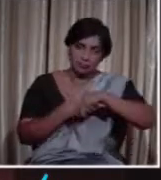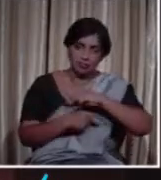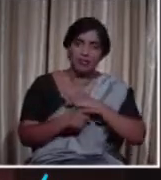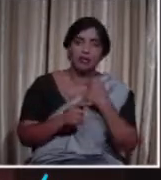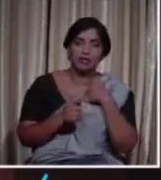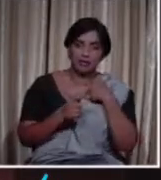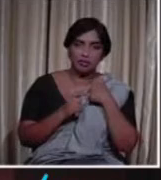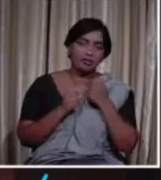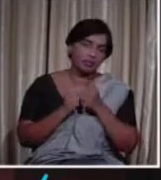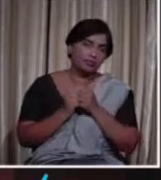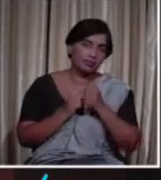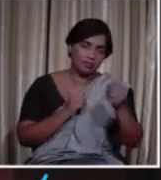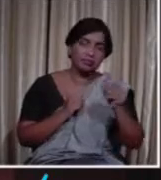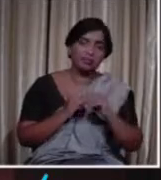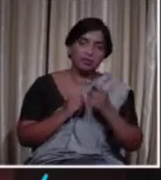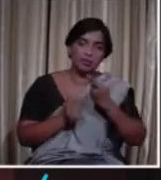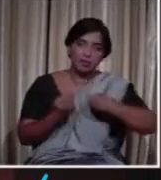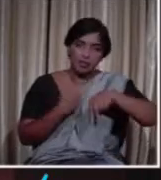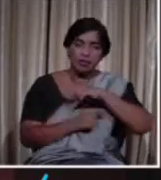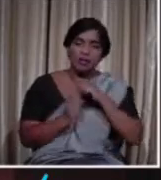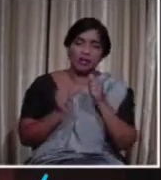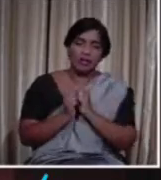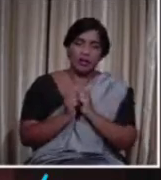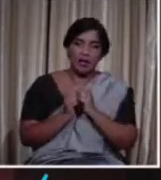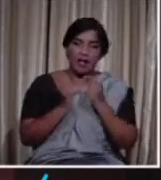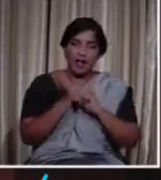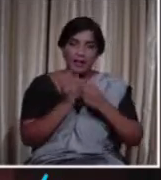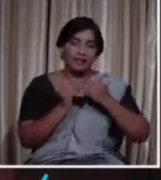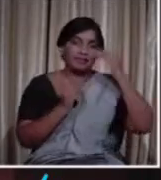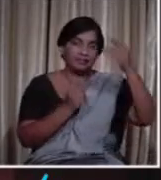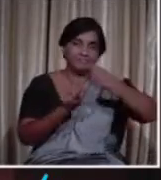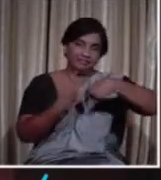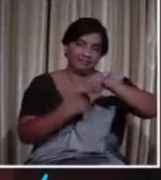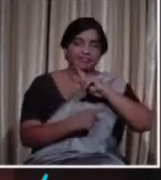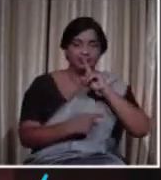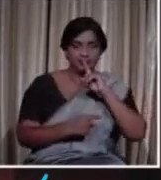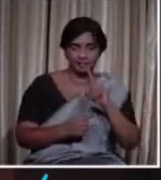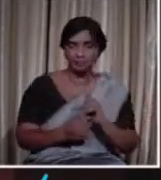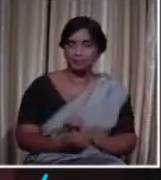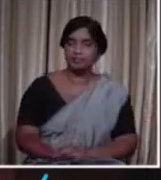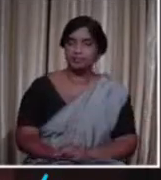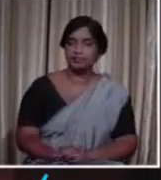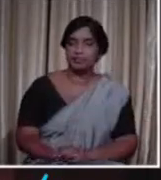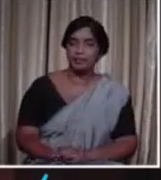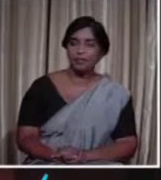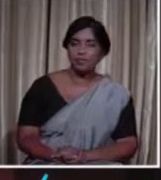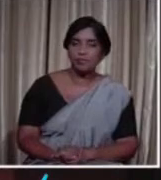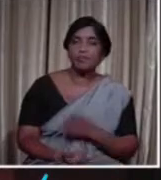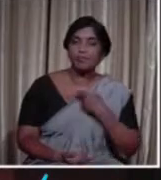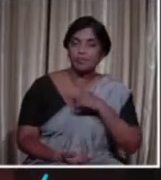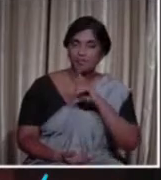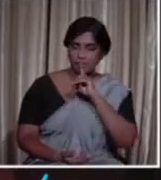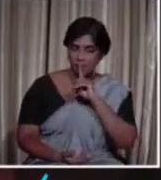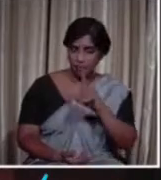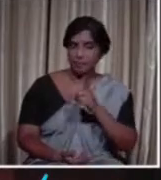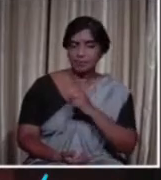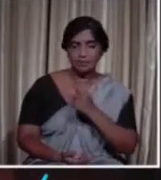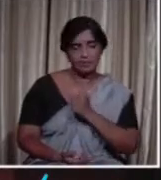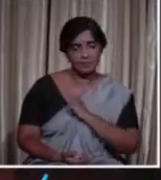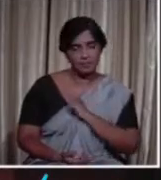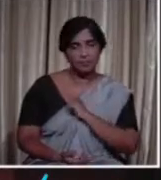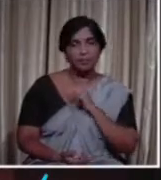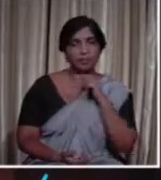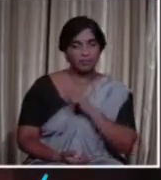කරන්නට රීස්ට්‍රක්චර් කරන්නට යම් පියවරක් ගන්නයි කියලා. ඒ වගේම මම ඔබතුමාට දැනුම් දෙන්න කැමති